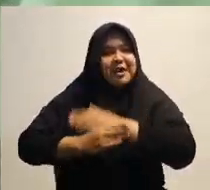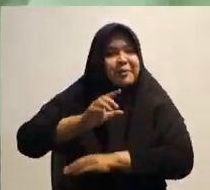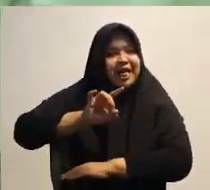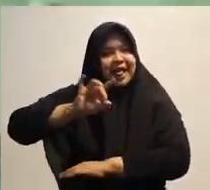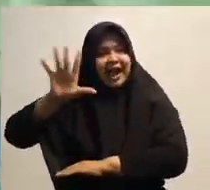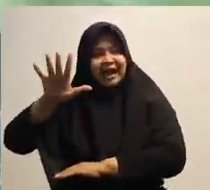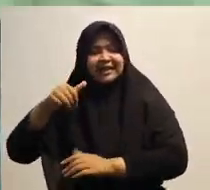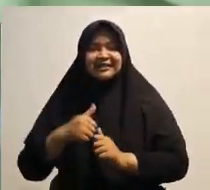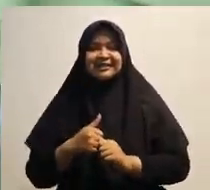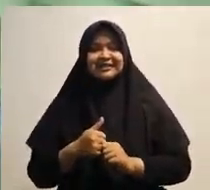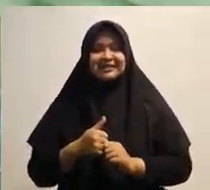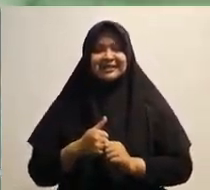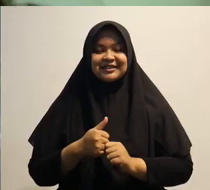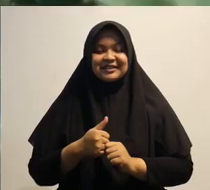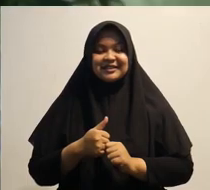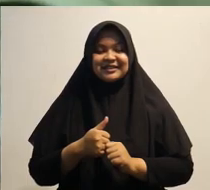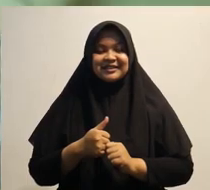itu.